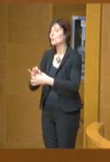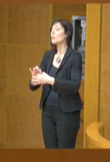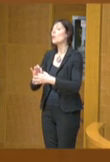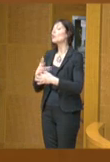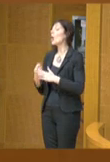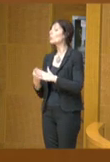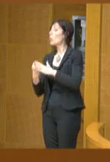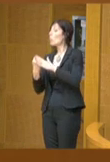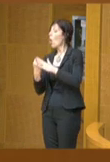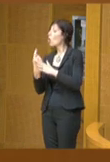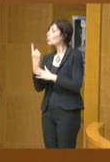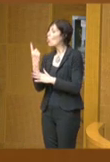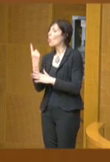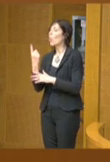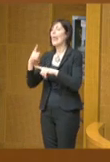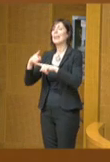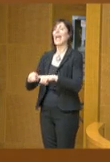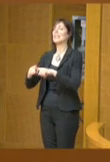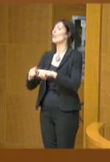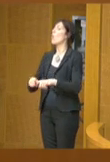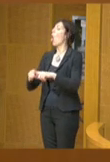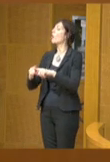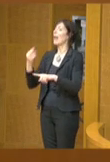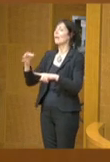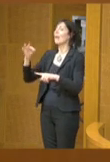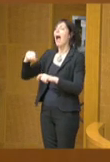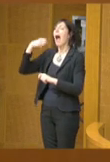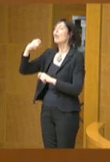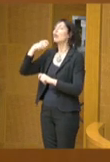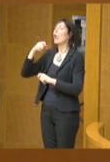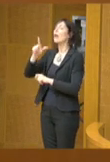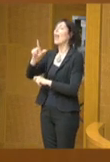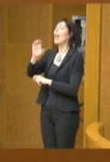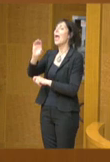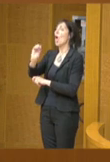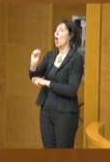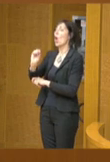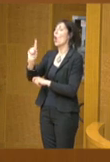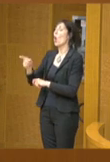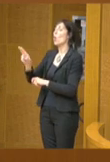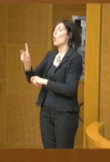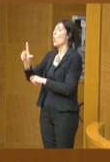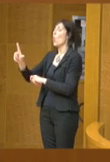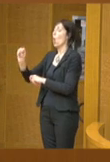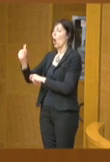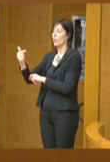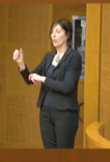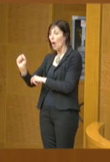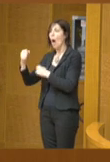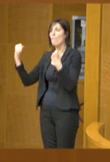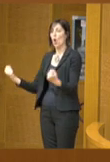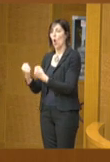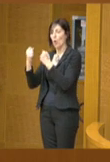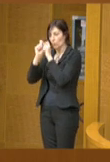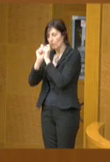eccezionale testimonial che è l'attore Leo Gullotta, che ha promosso con un